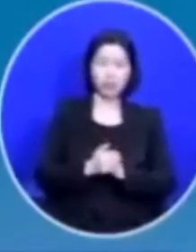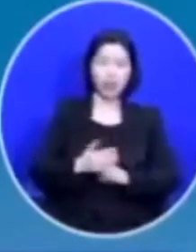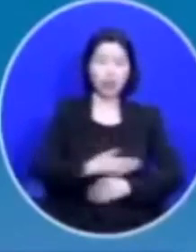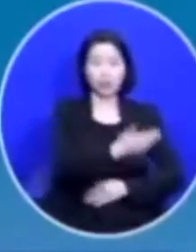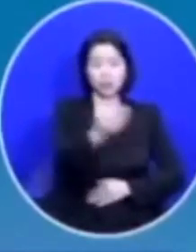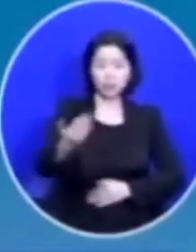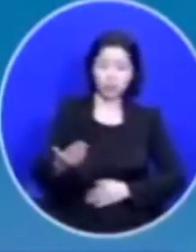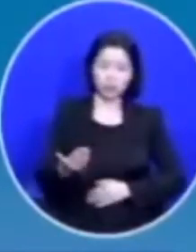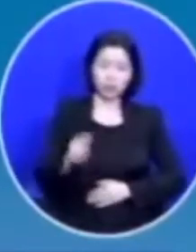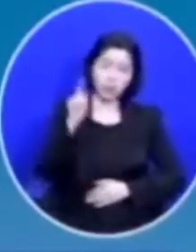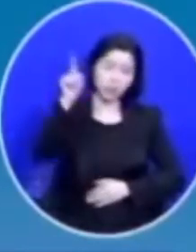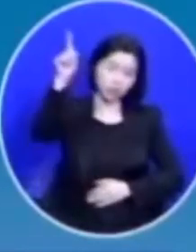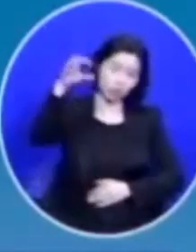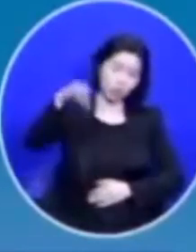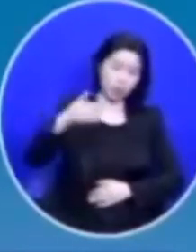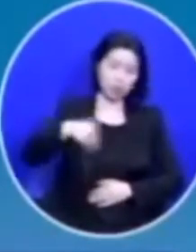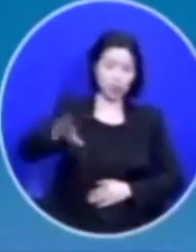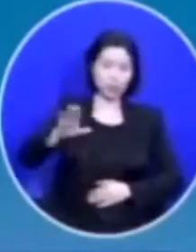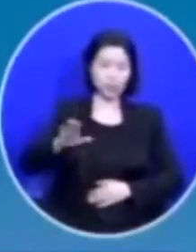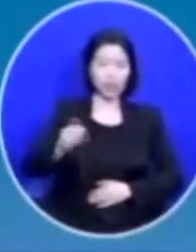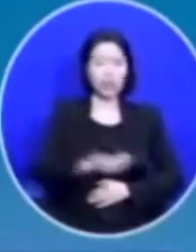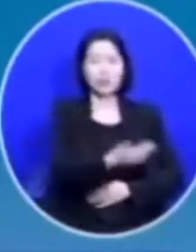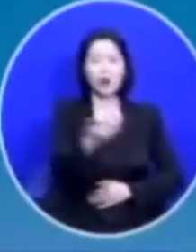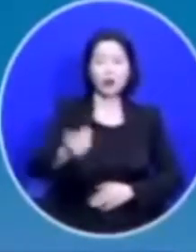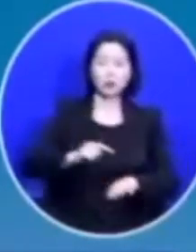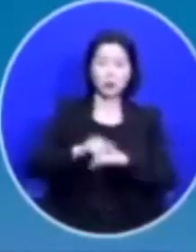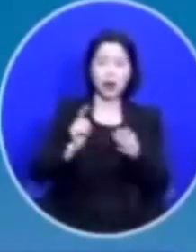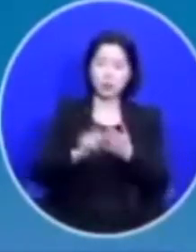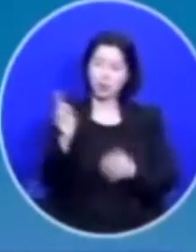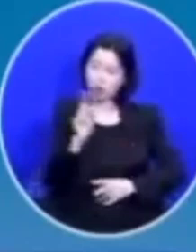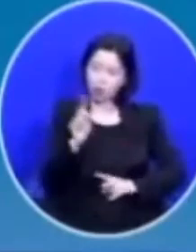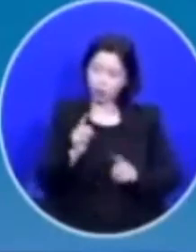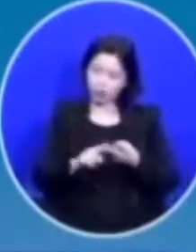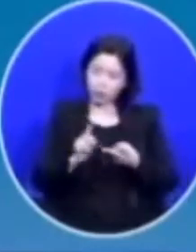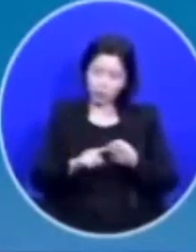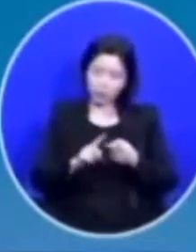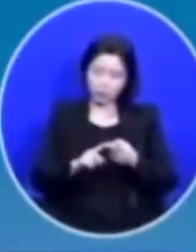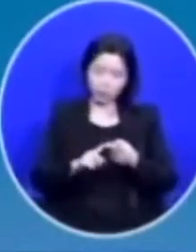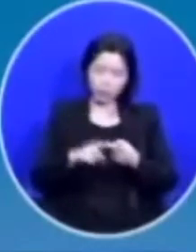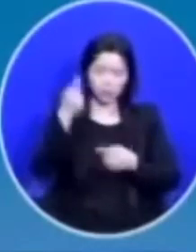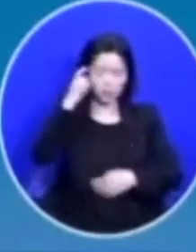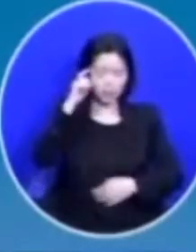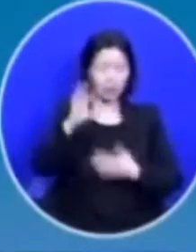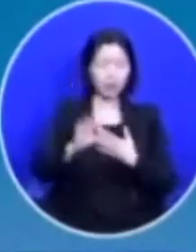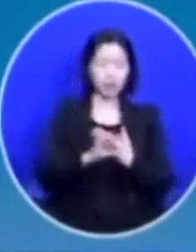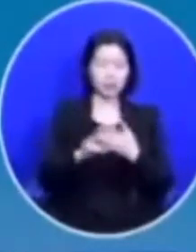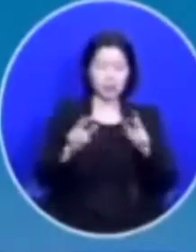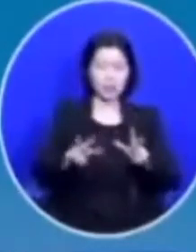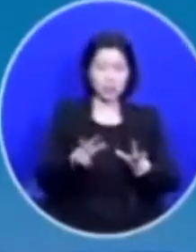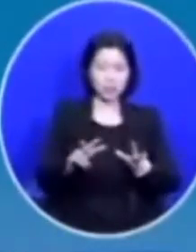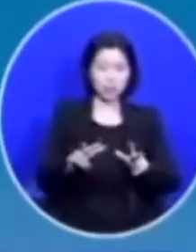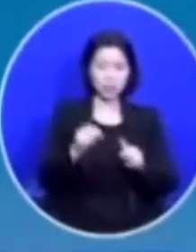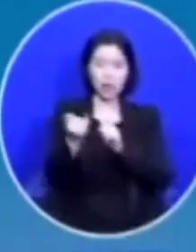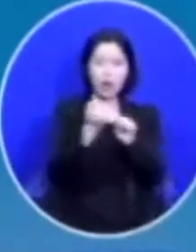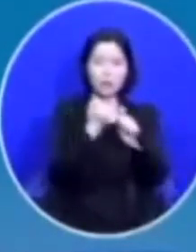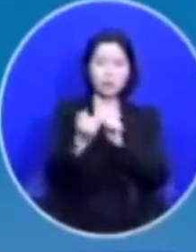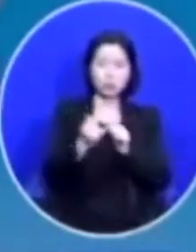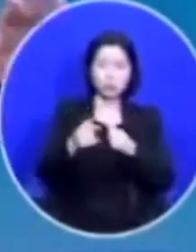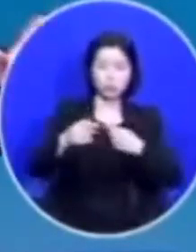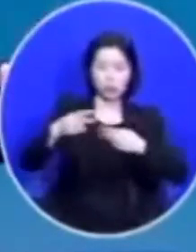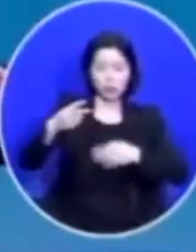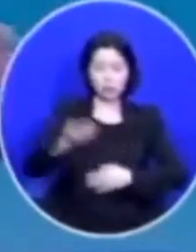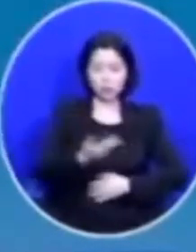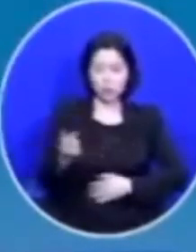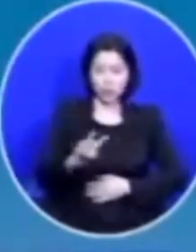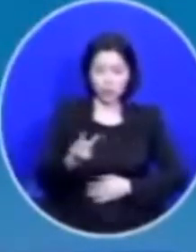여러분이 천국에 갈 때 여러분의 마음이 어떨지 를 생각하면 그러면 지금 부부 사이에 되어지는